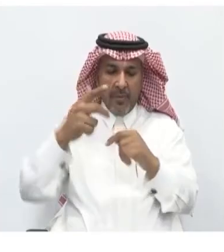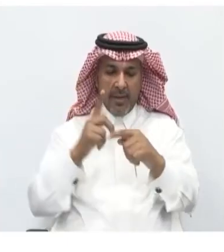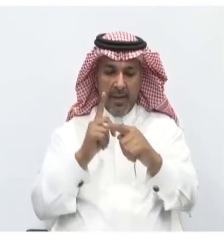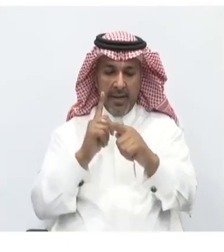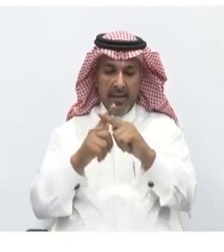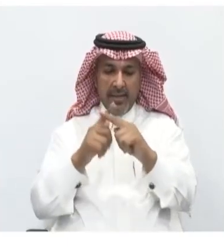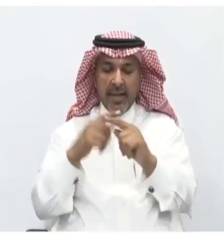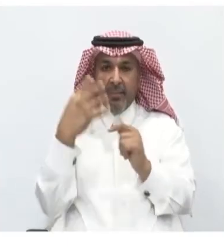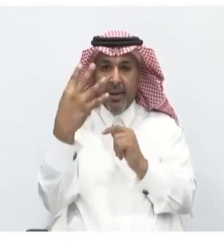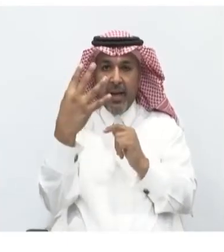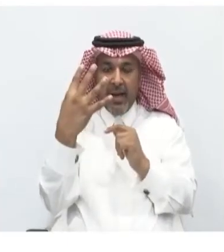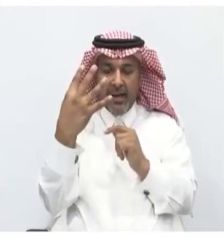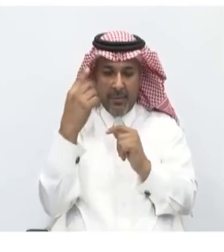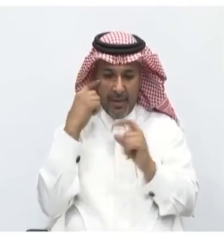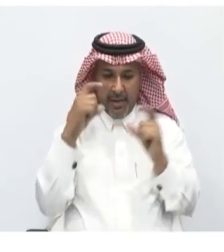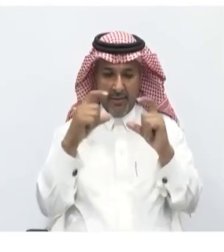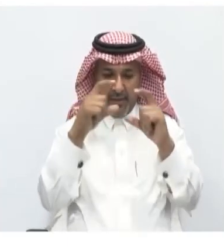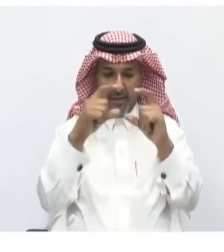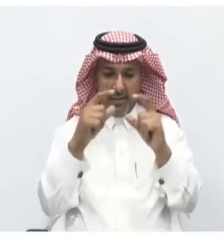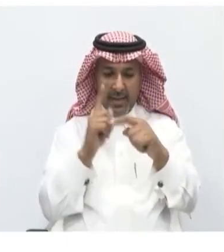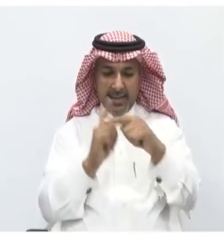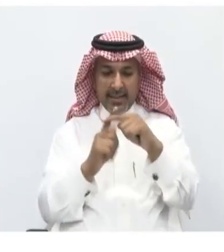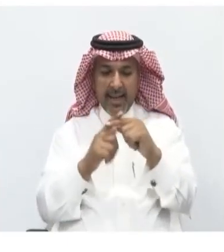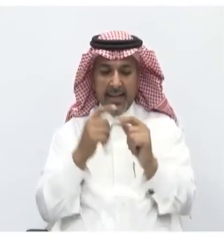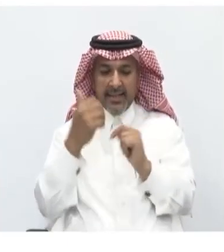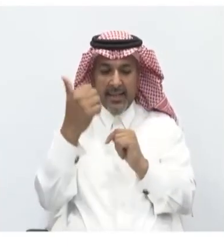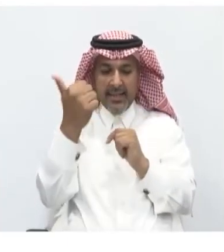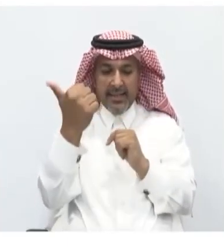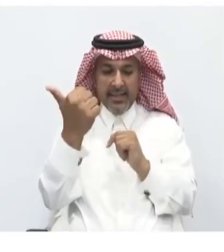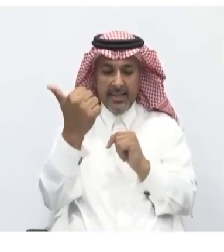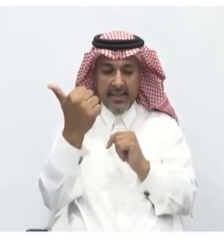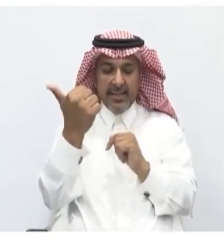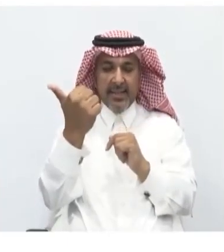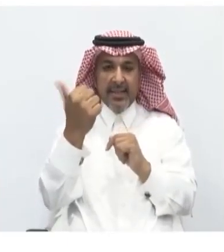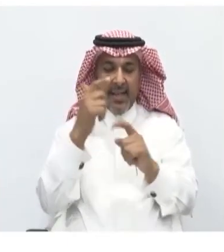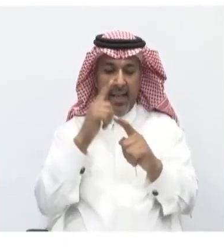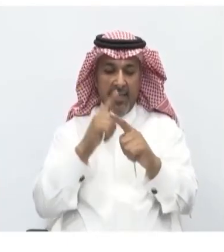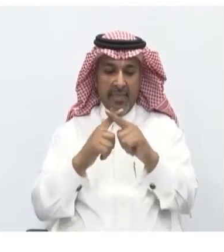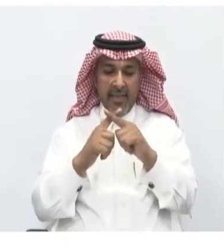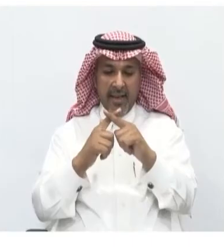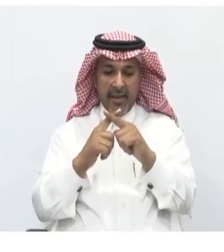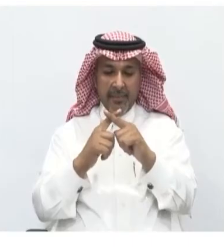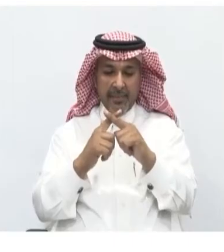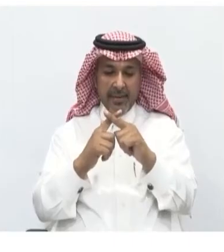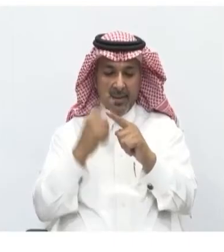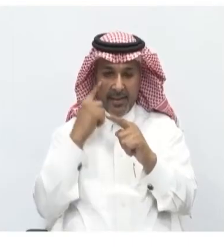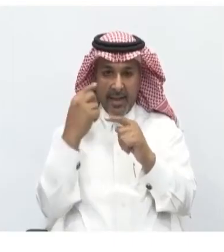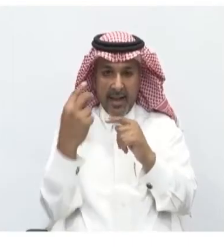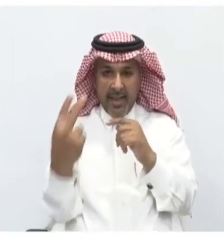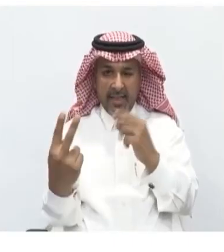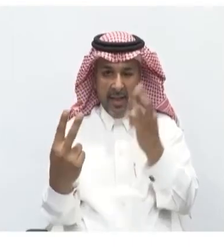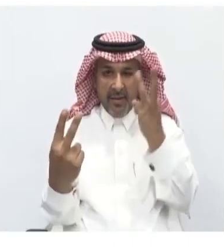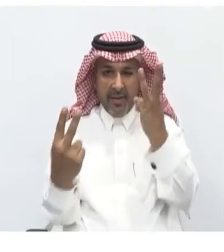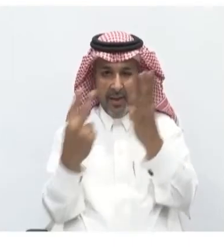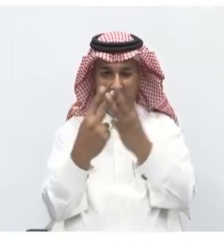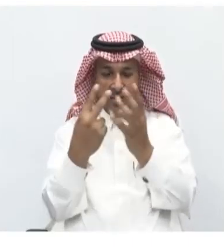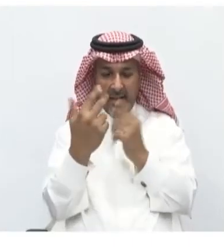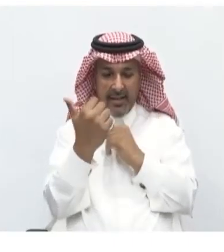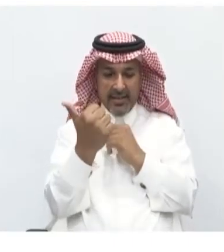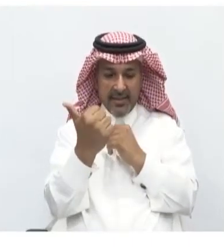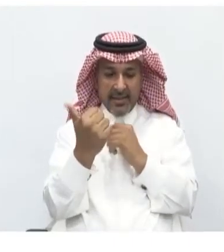ناتي هنا الحديد اثنين في اثنين اربعه الحديد في الجدول الدوري